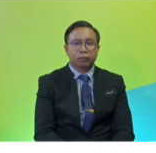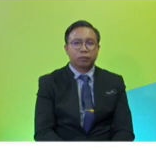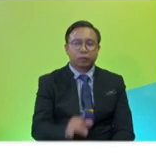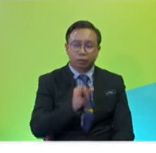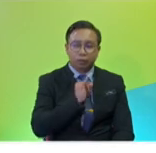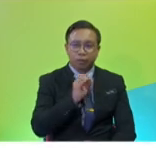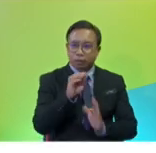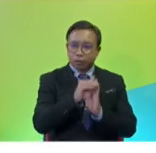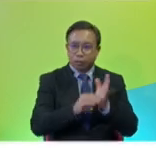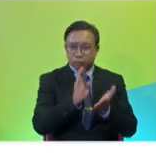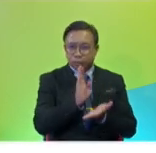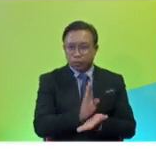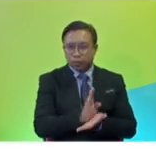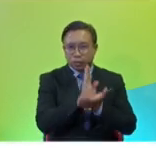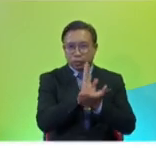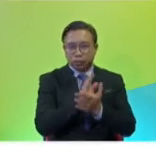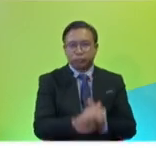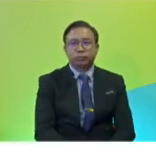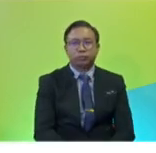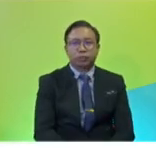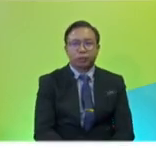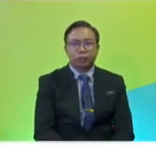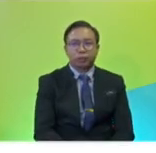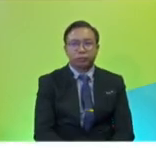saya membantu